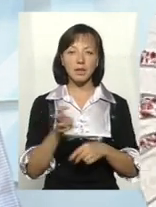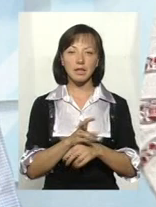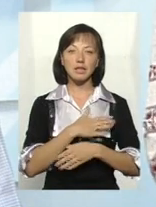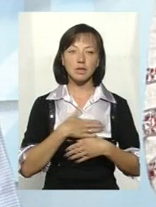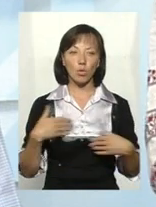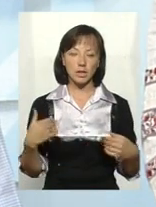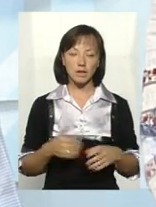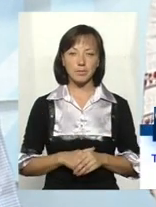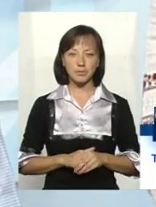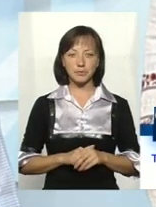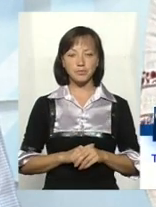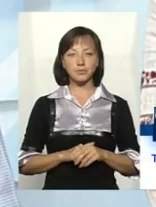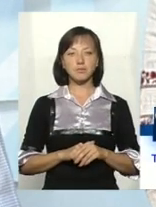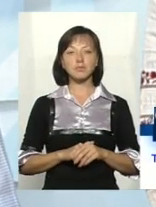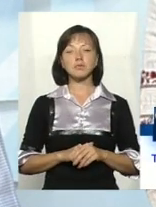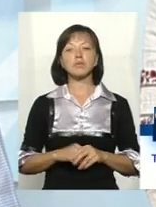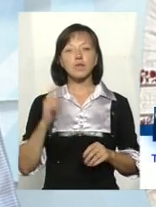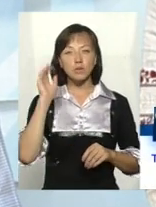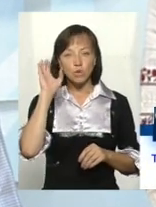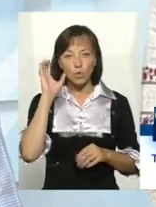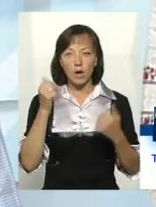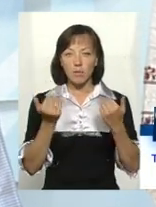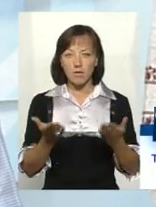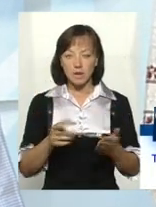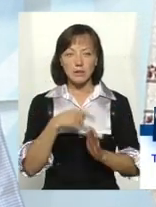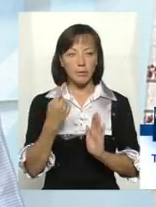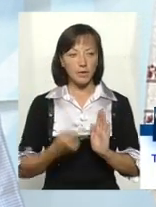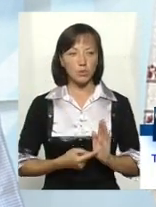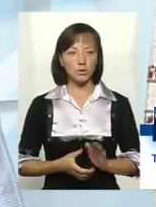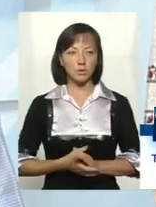захотіли. 61-90-60, слухаємо наступне запитання.